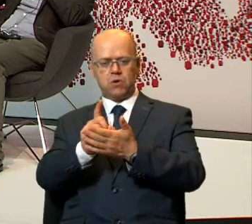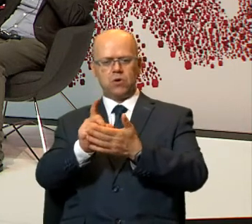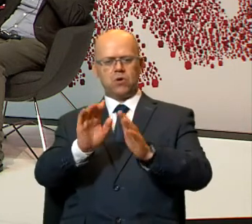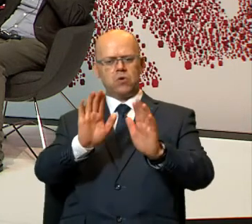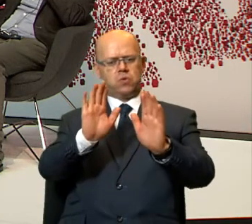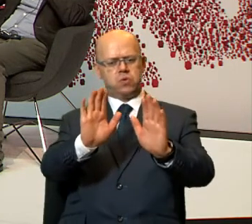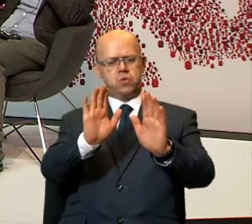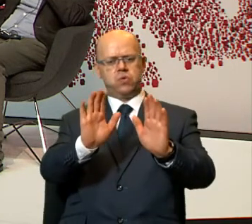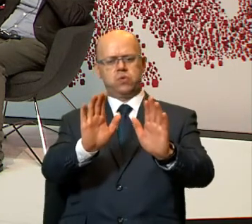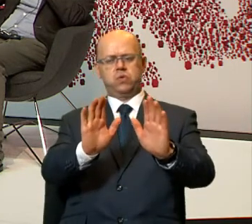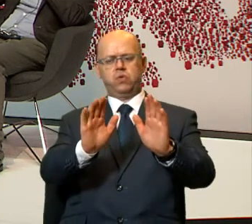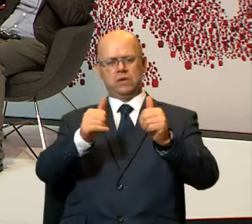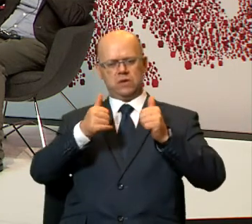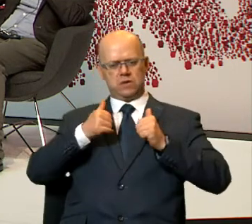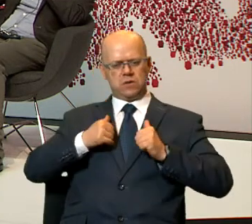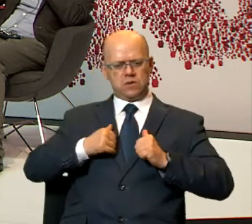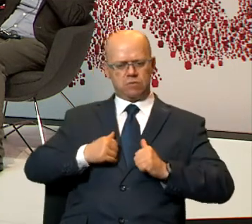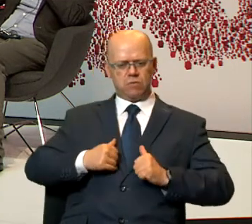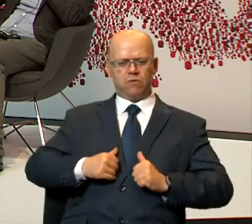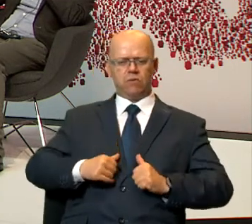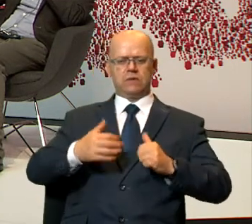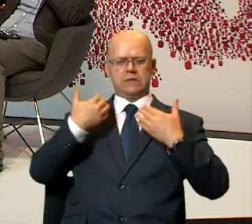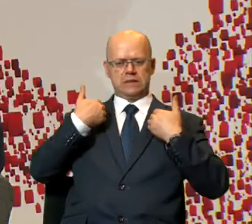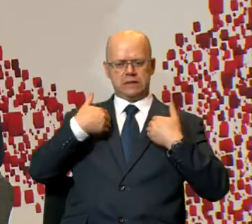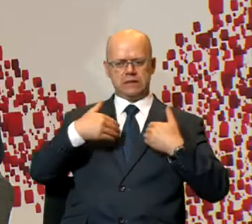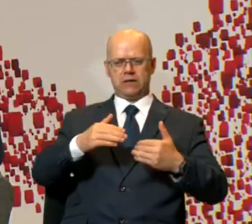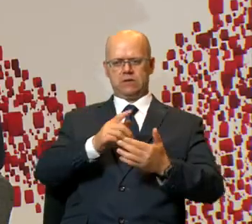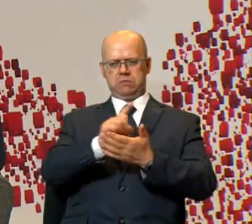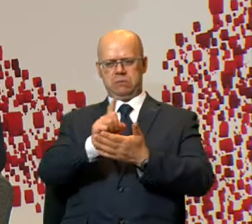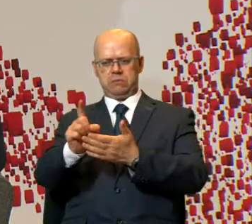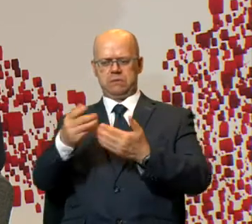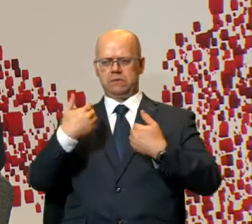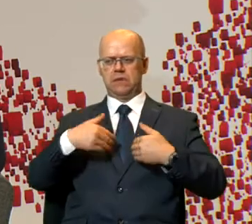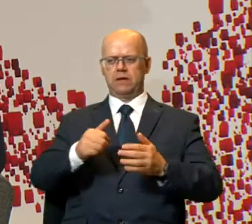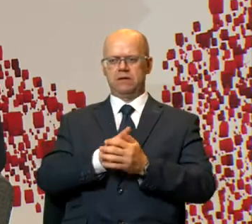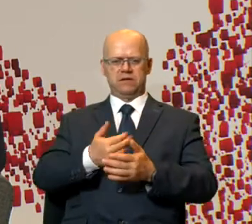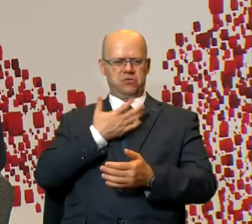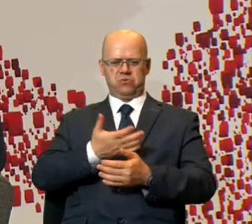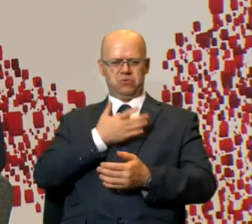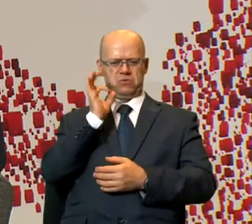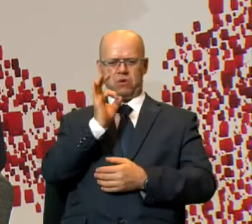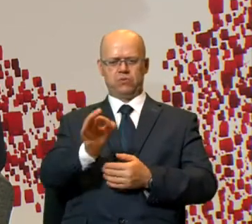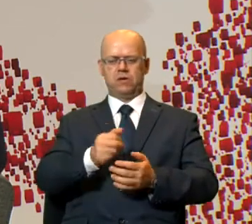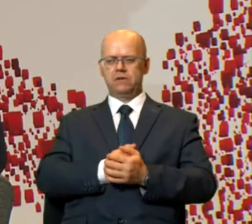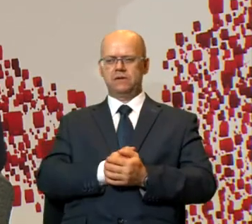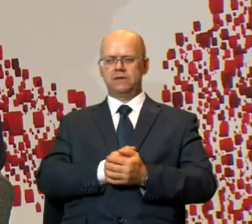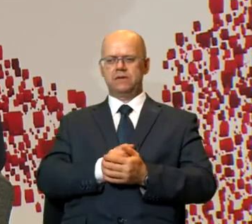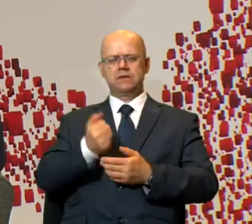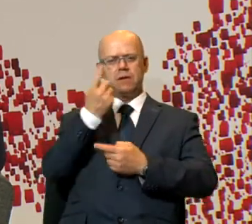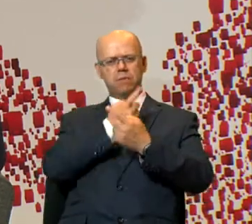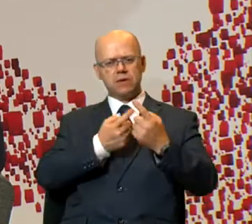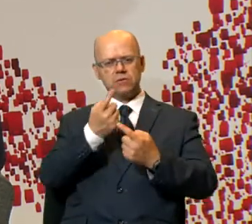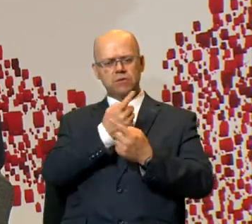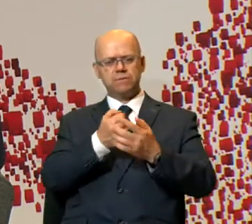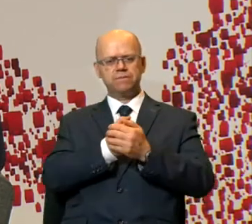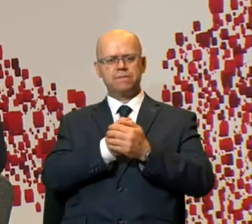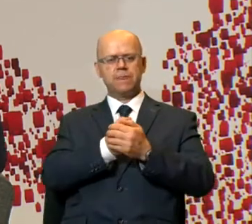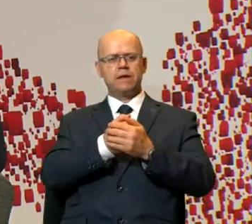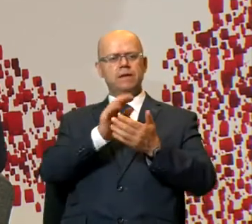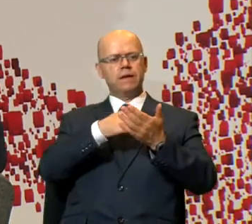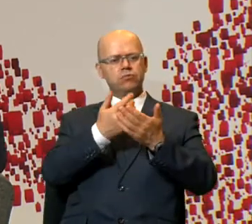pułapki permanentnego przyspieszania czasu, z którym ludzie nie czują się dobrze, wobec czego myślą, że odtrutką